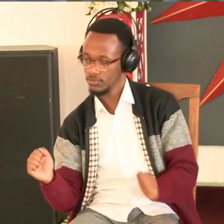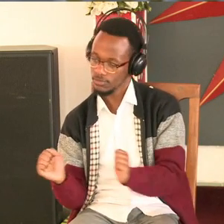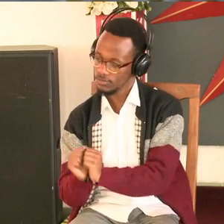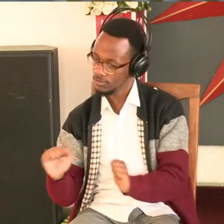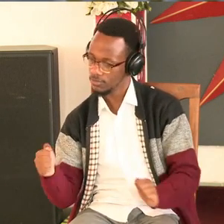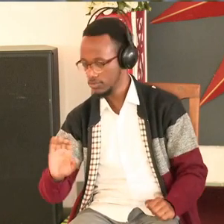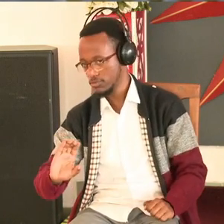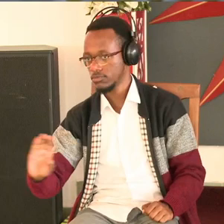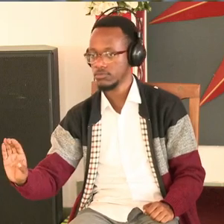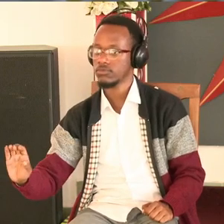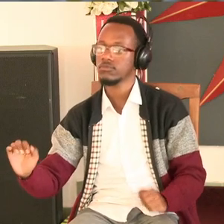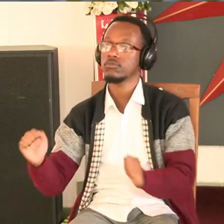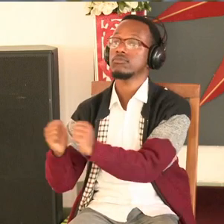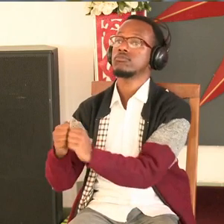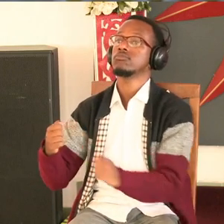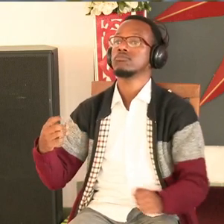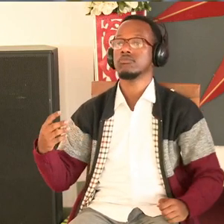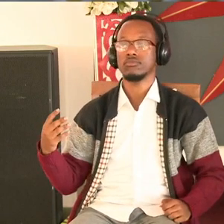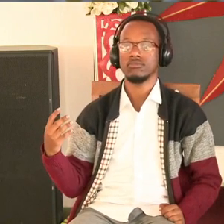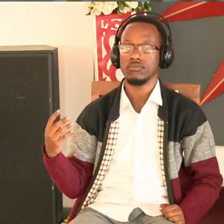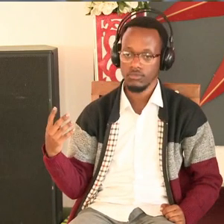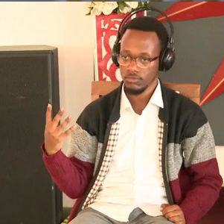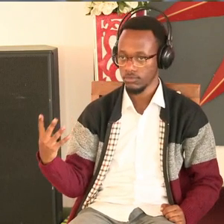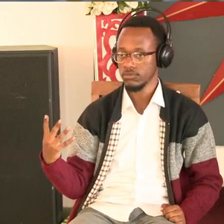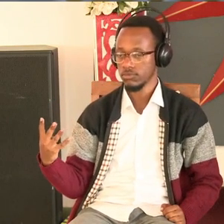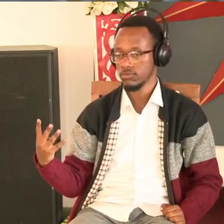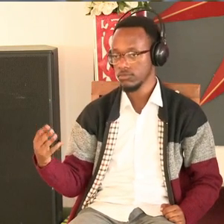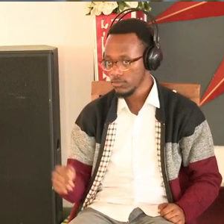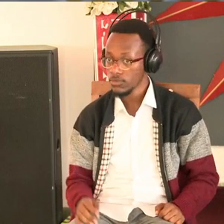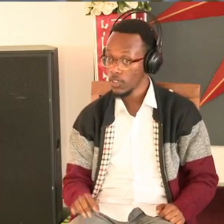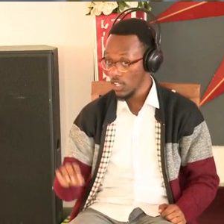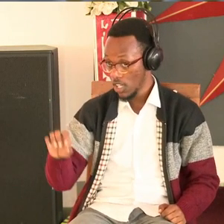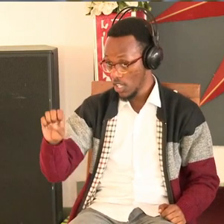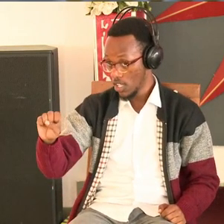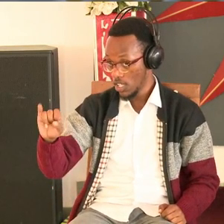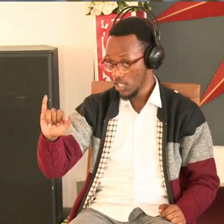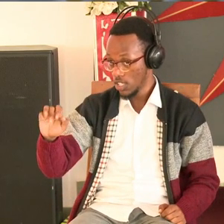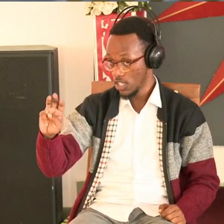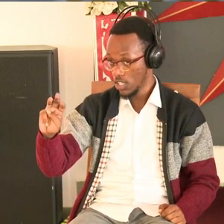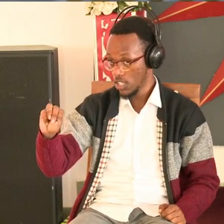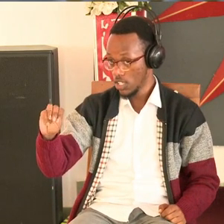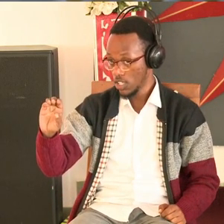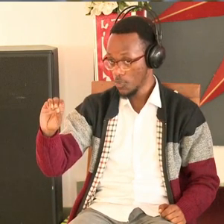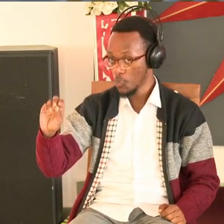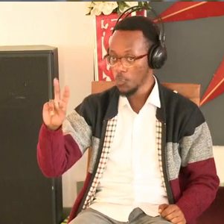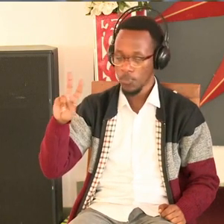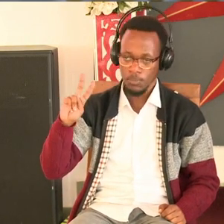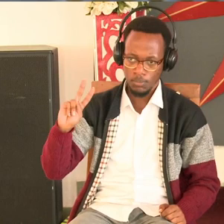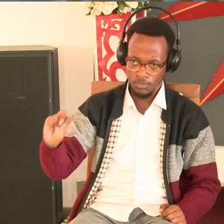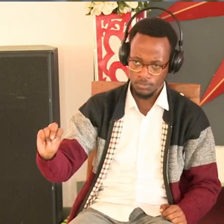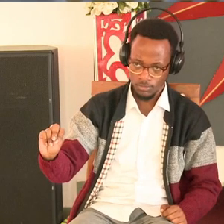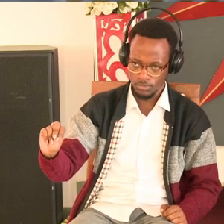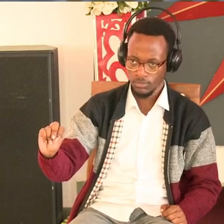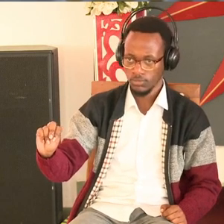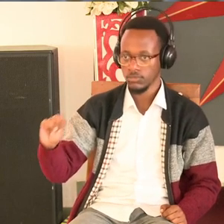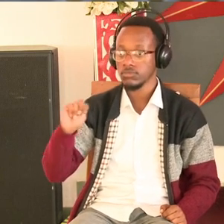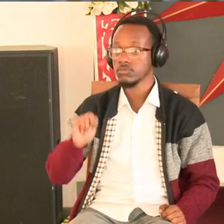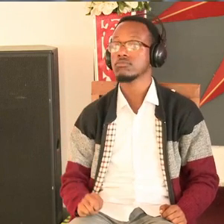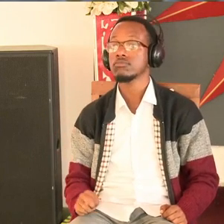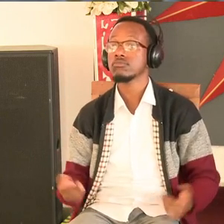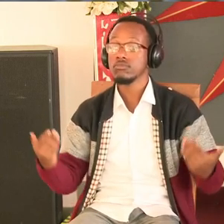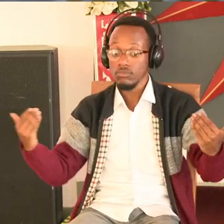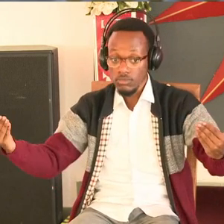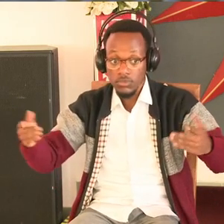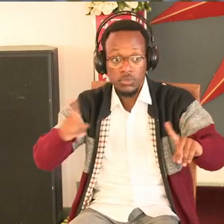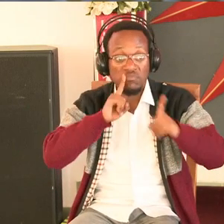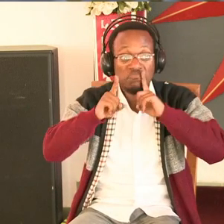na bitanu umurongo wa cumi na kane. Simon a rapporté comment Dieu lui-même